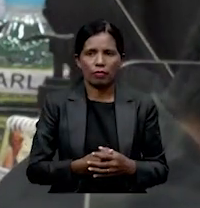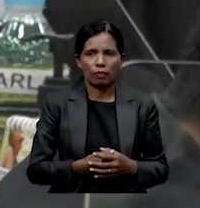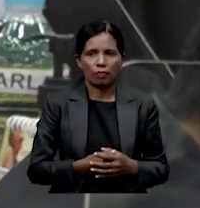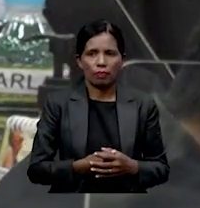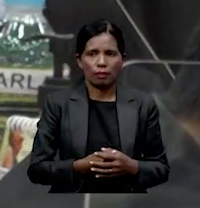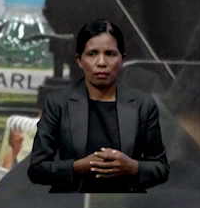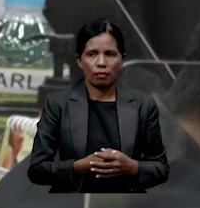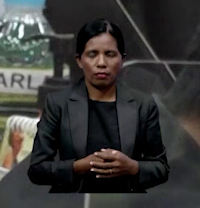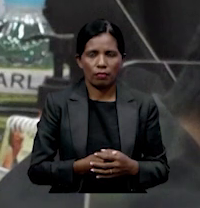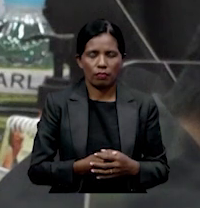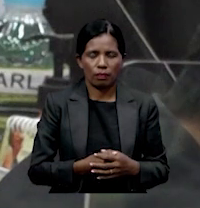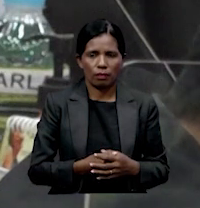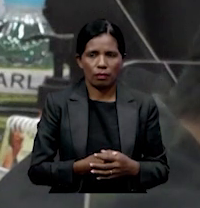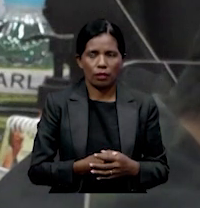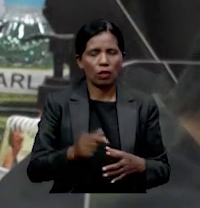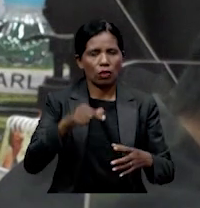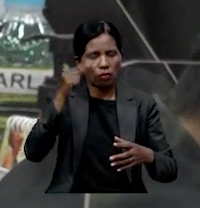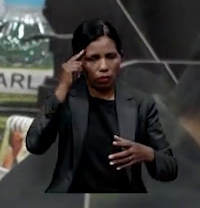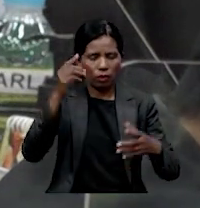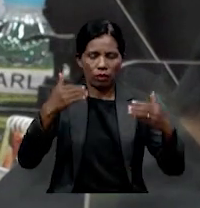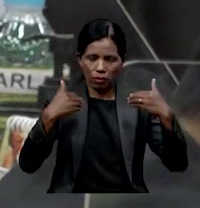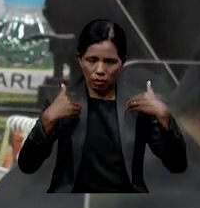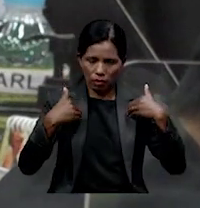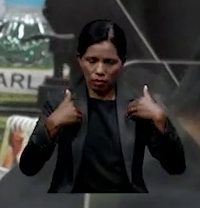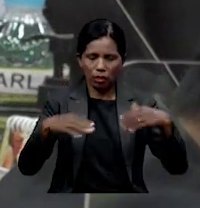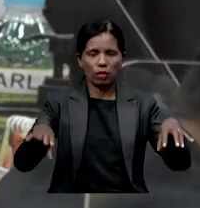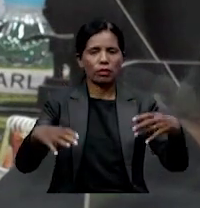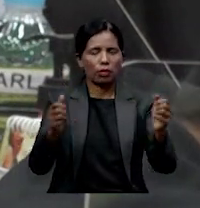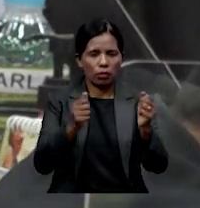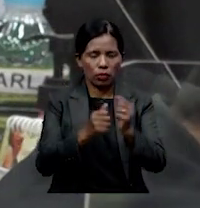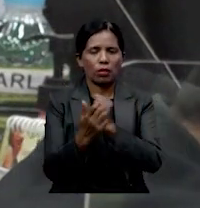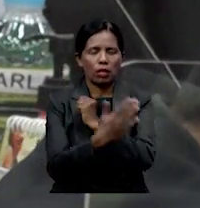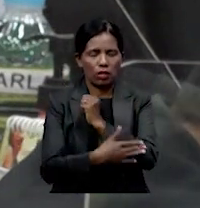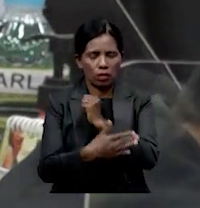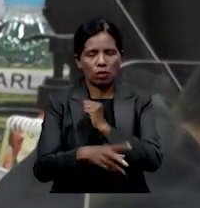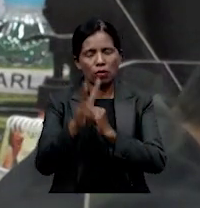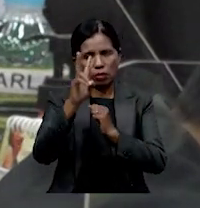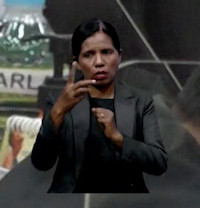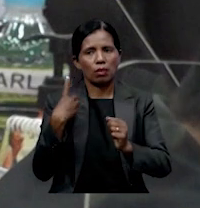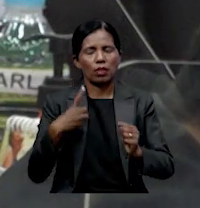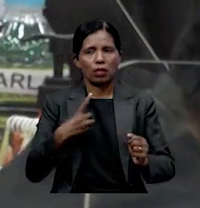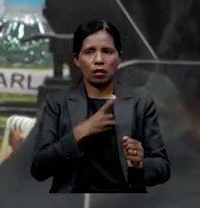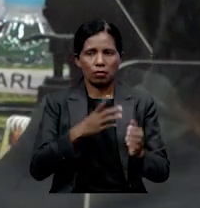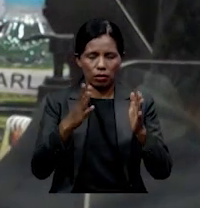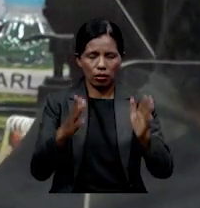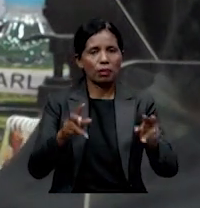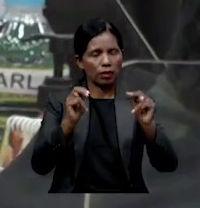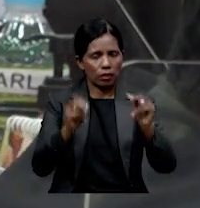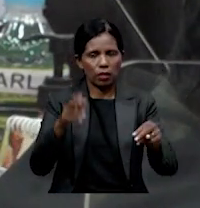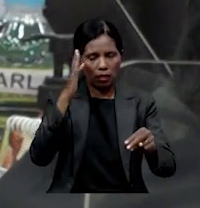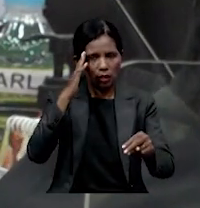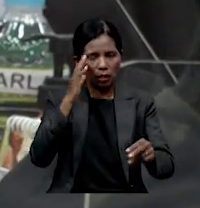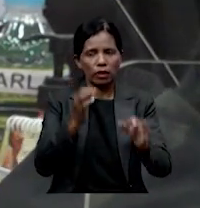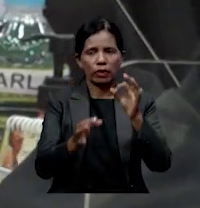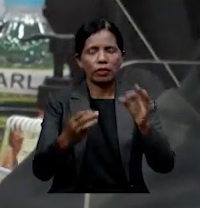Governo iha akordu baje legal ida entre nasang ruane. Entau ami deputado sira ami presija hatene. Pra kuanu povo